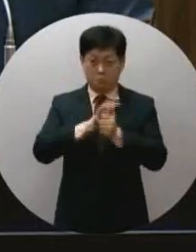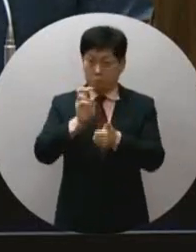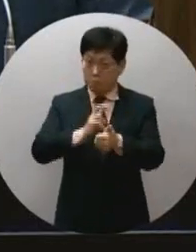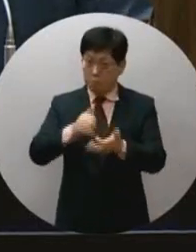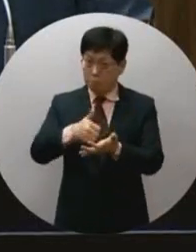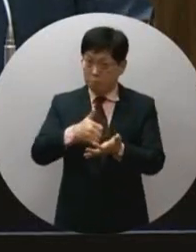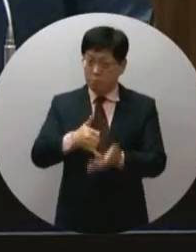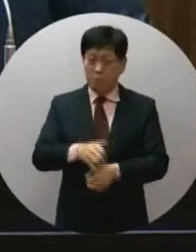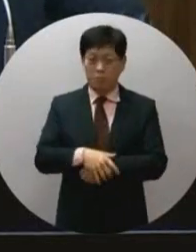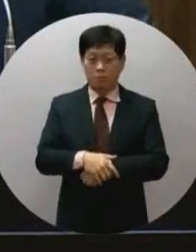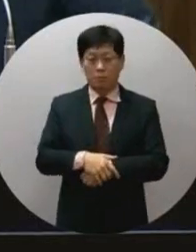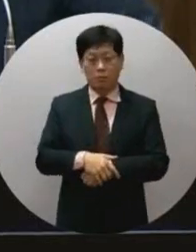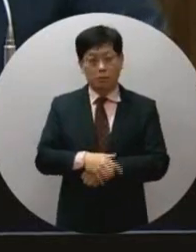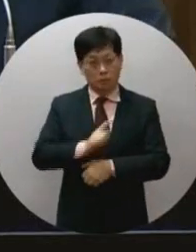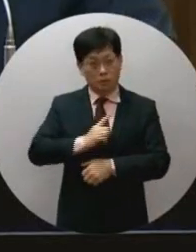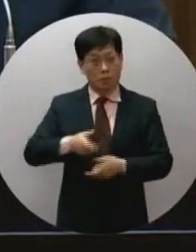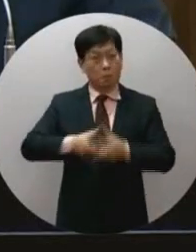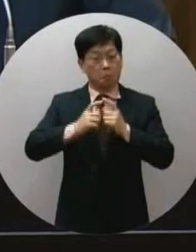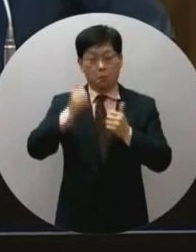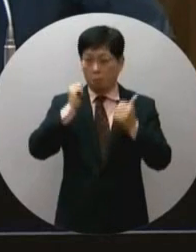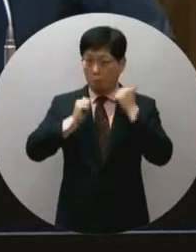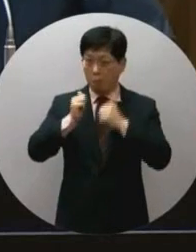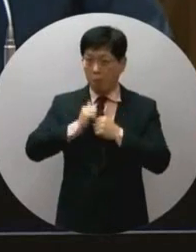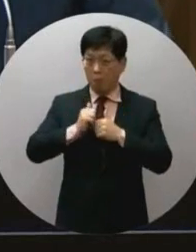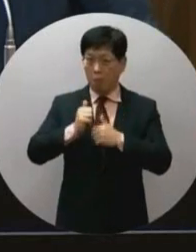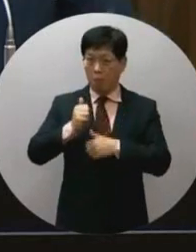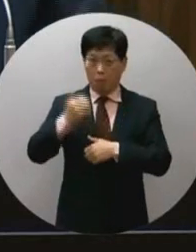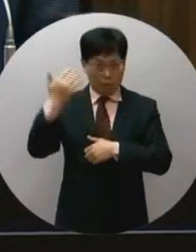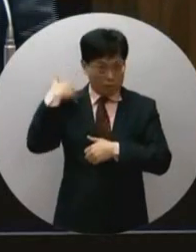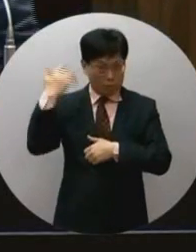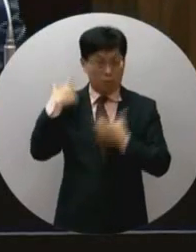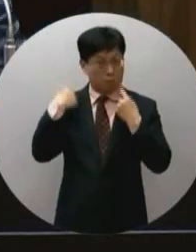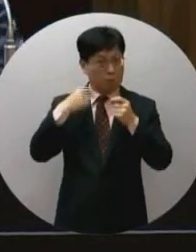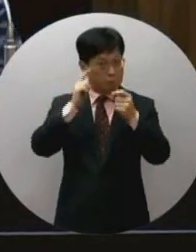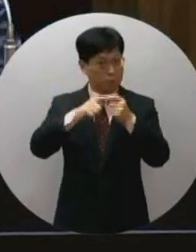来跟阿伯利做党主席，行政院也管不到民进党的党主席选举，好吗？